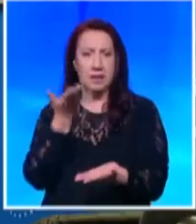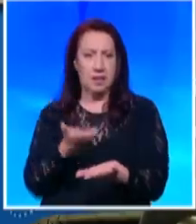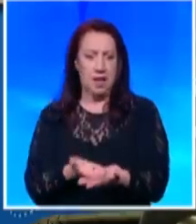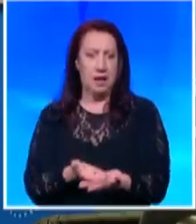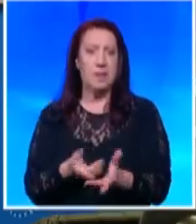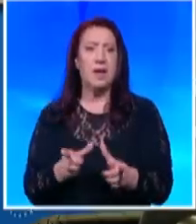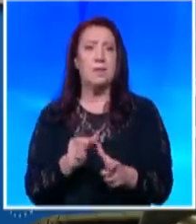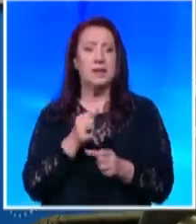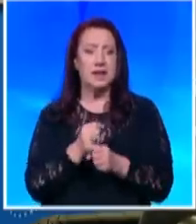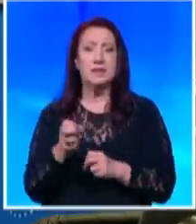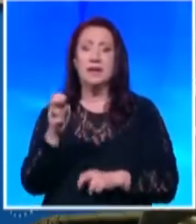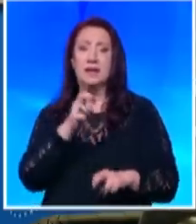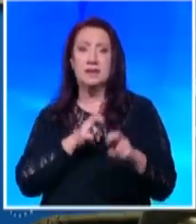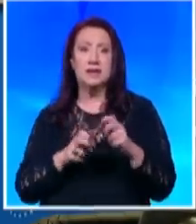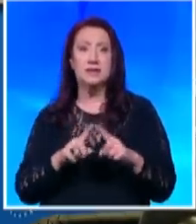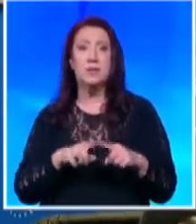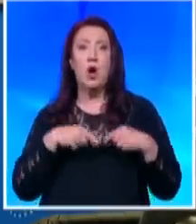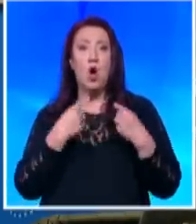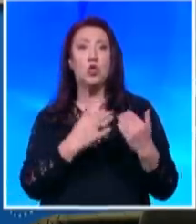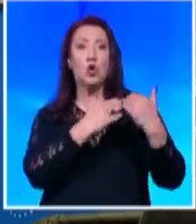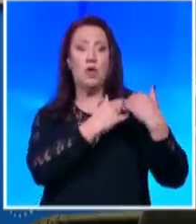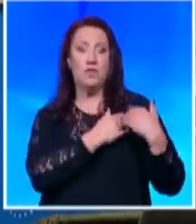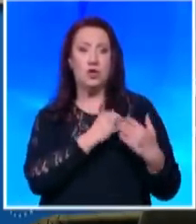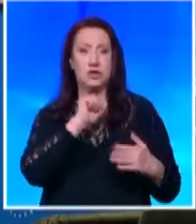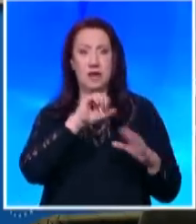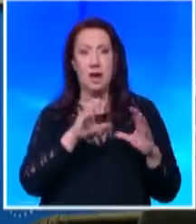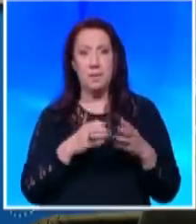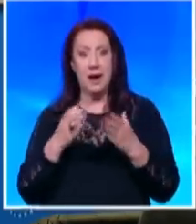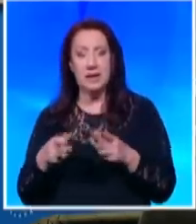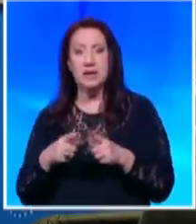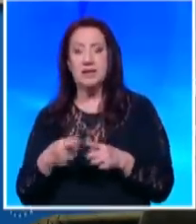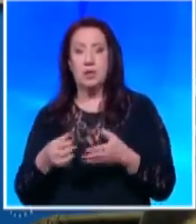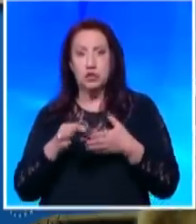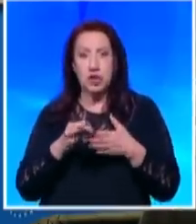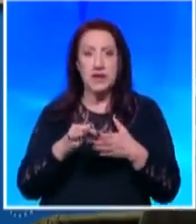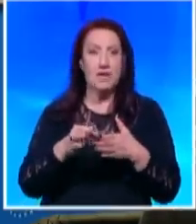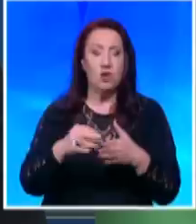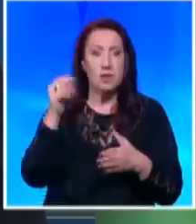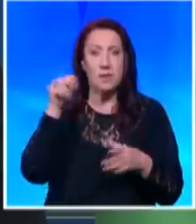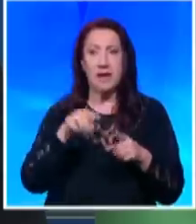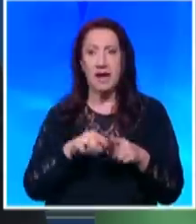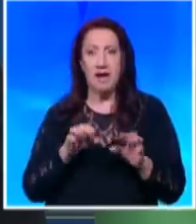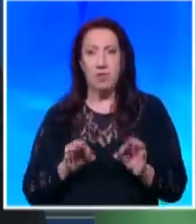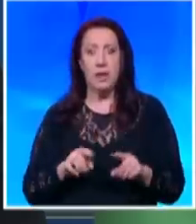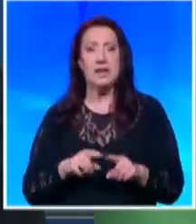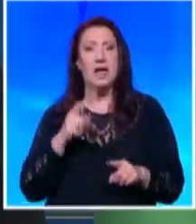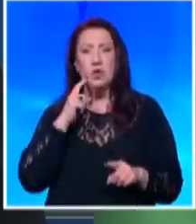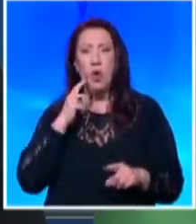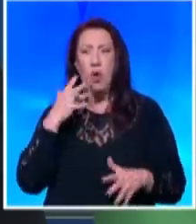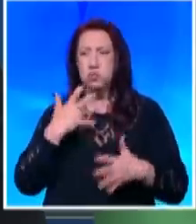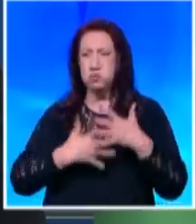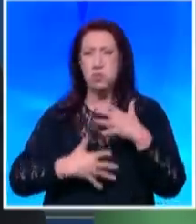партии да преведеме България през това блато, в което сме заседнали. Ще